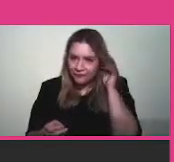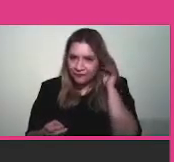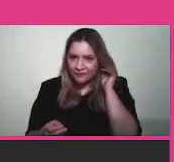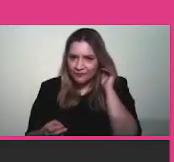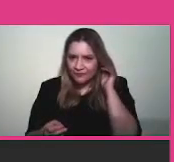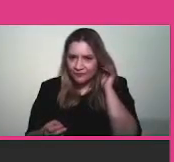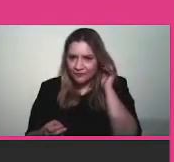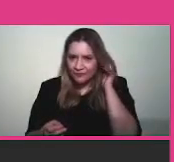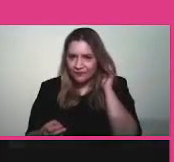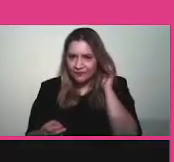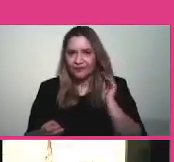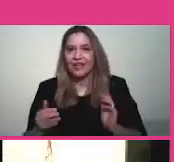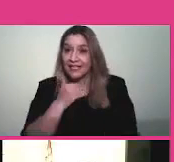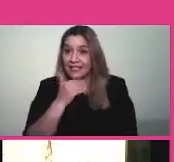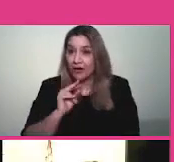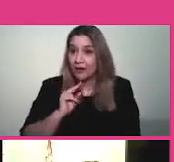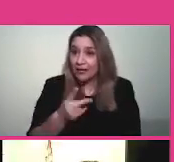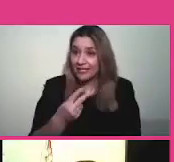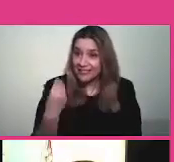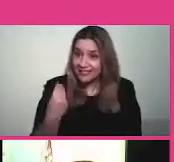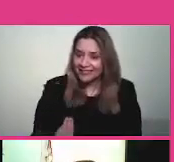Πολύ, πολύ γρήγορη.